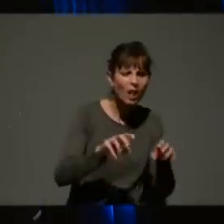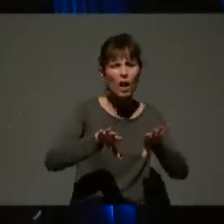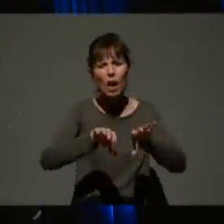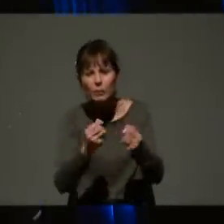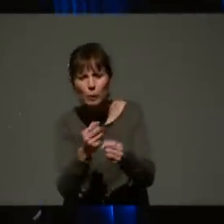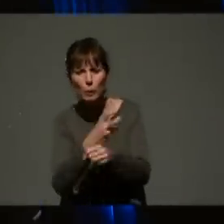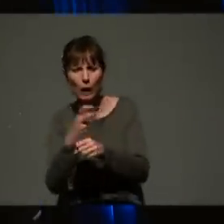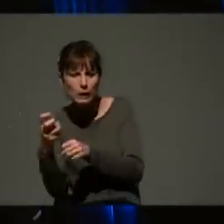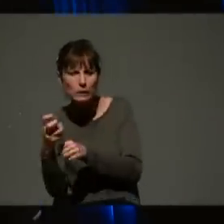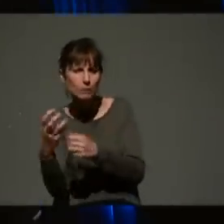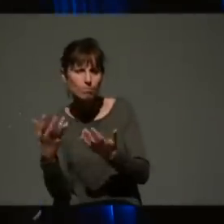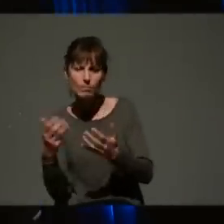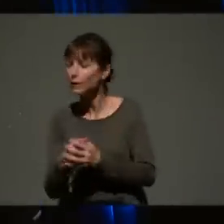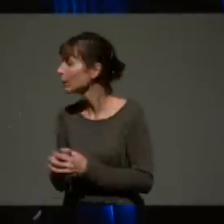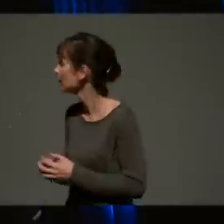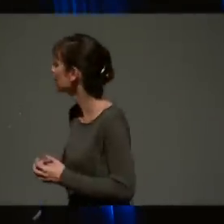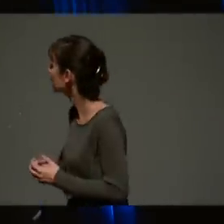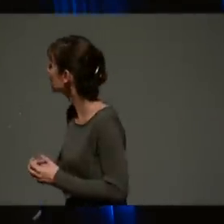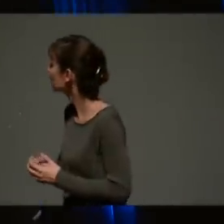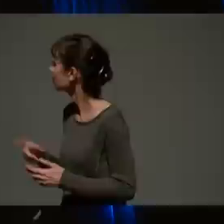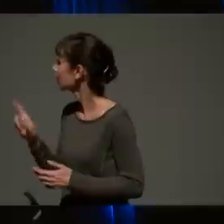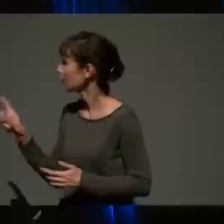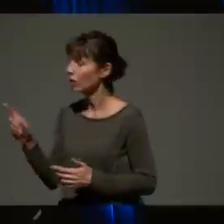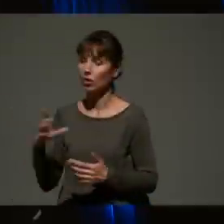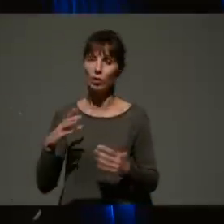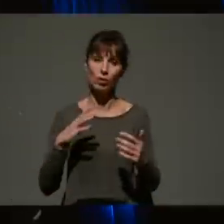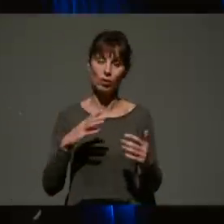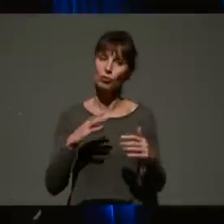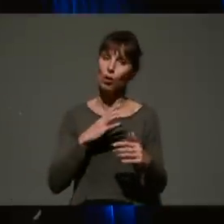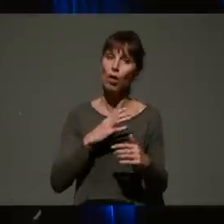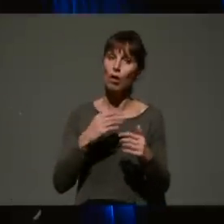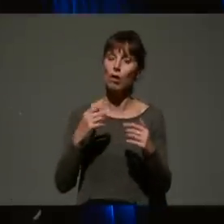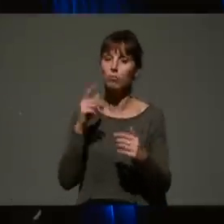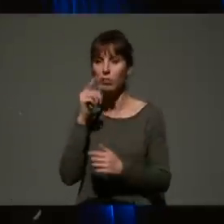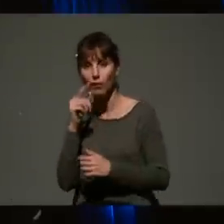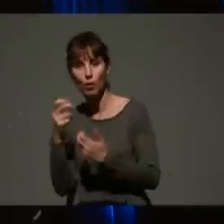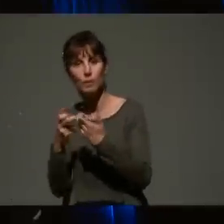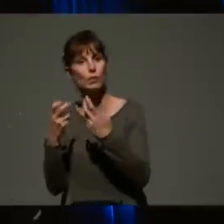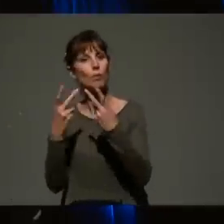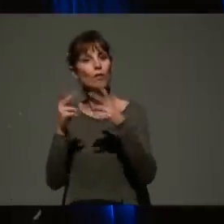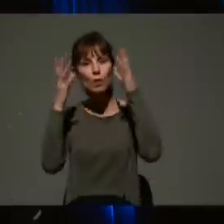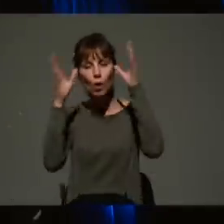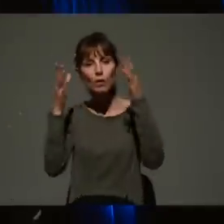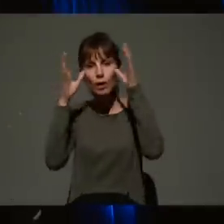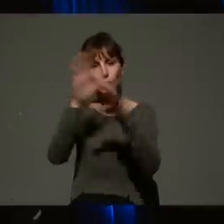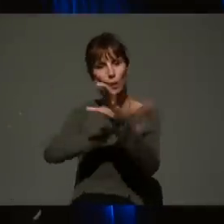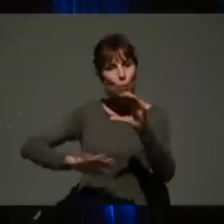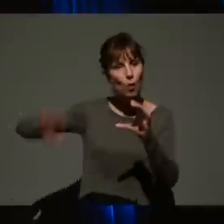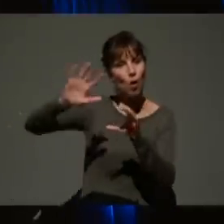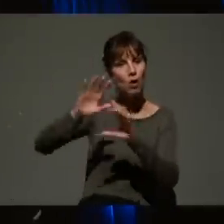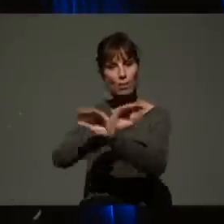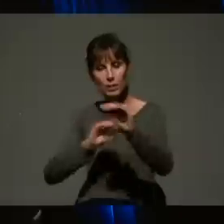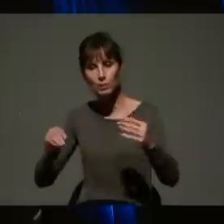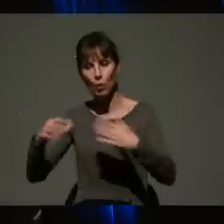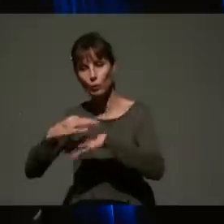de risque. Et là, il y a des efforts qui sont faits. La ville de Rennes métropole, l'aménagement du